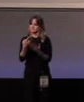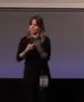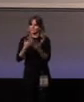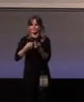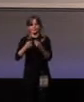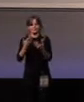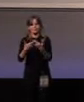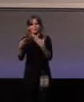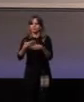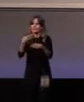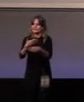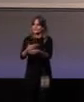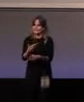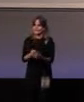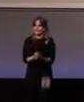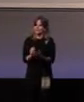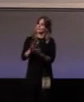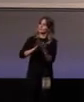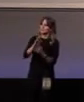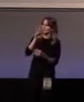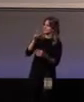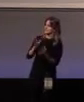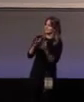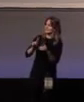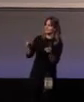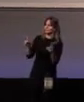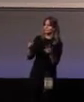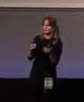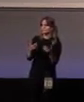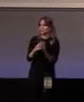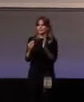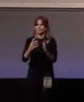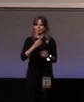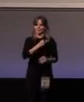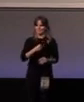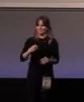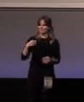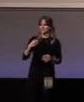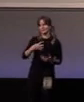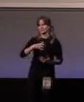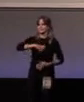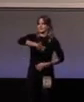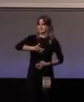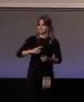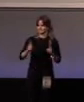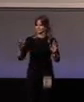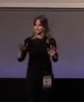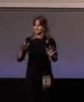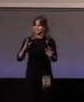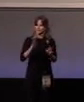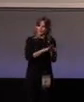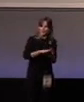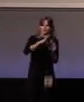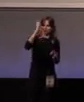eyes en big difference between met c mayor's en ministers de national governments